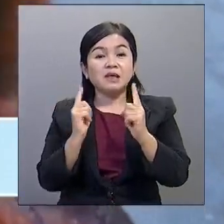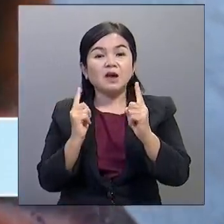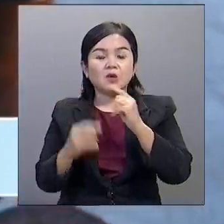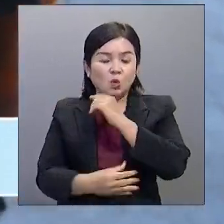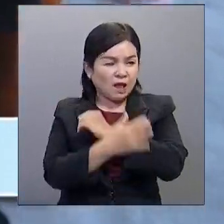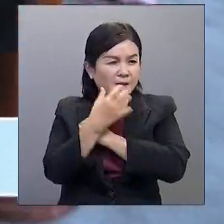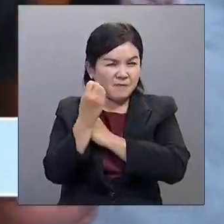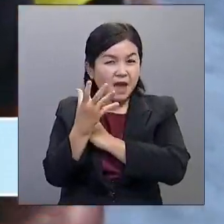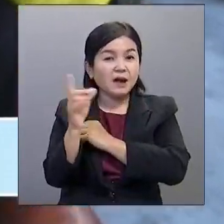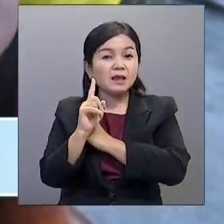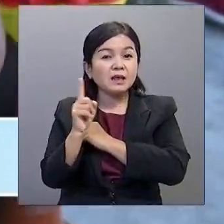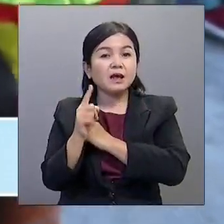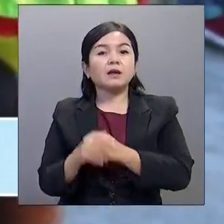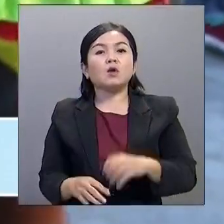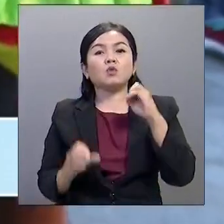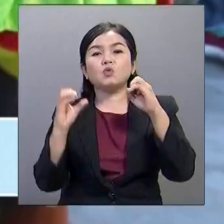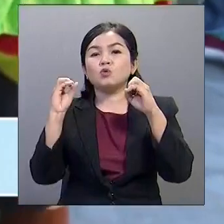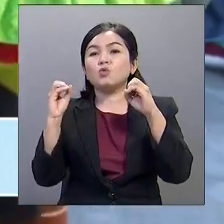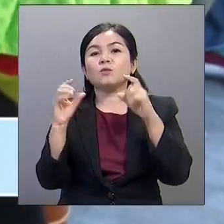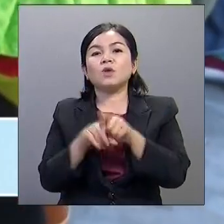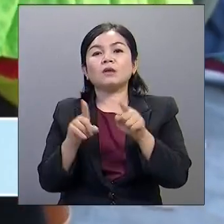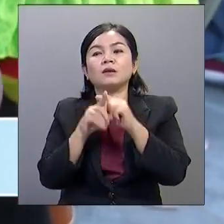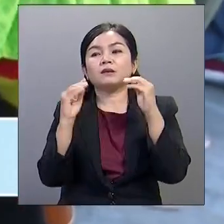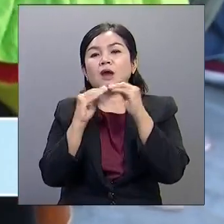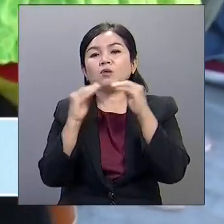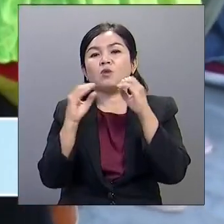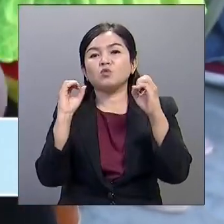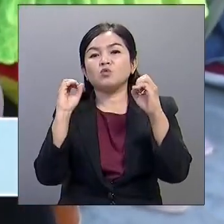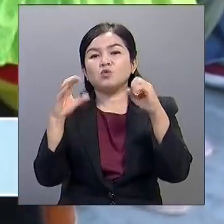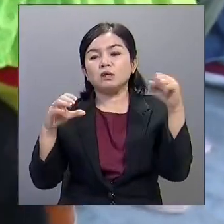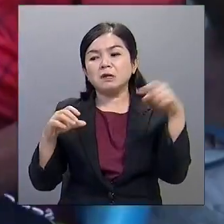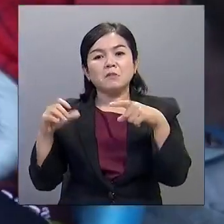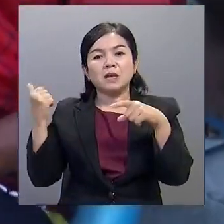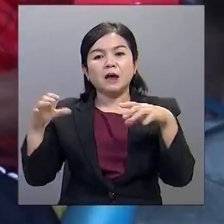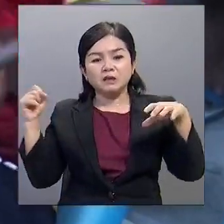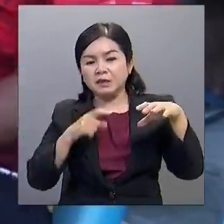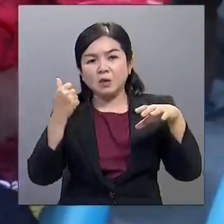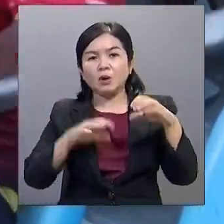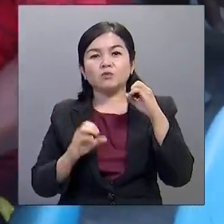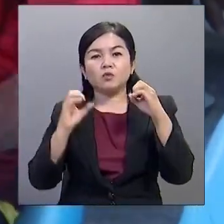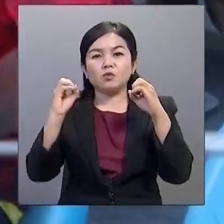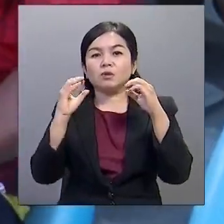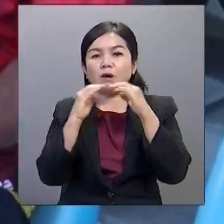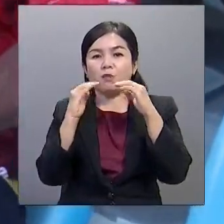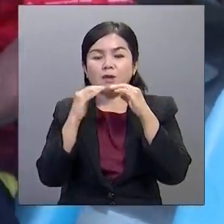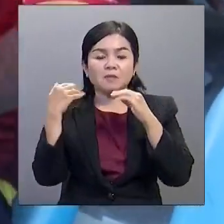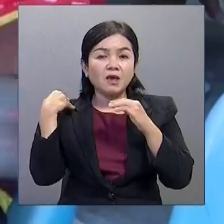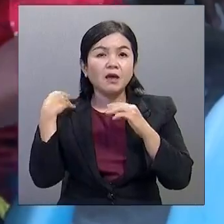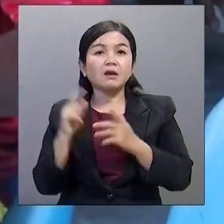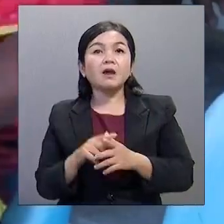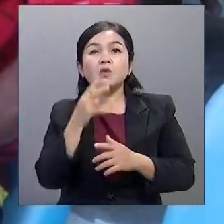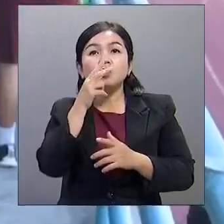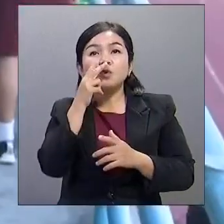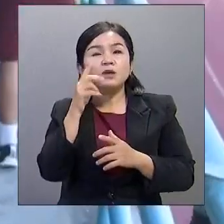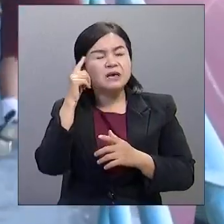ยอะแต่จบสกอร์ไม่ได้ก็เลยเสมอกันไป0ประตูต่อ0ค่ะ โอ้โหนี่คือถ้าตีกลองเนี่